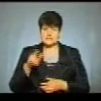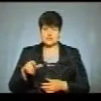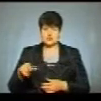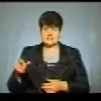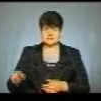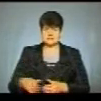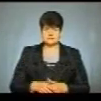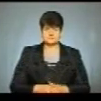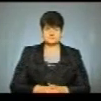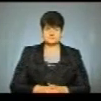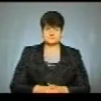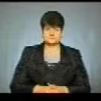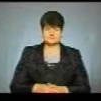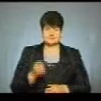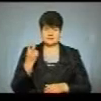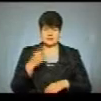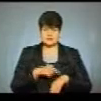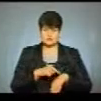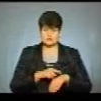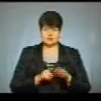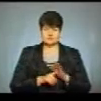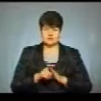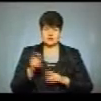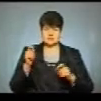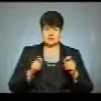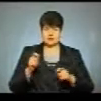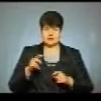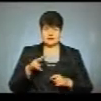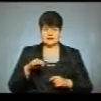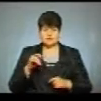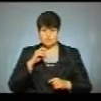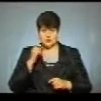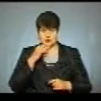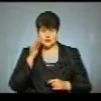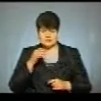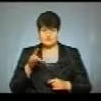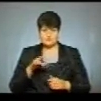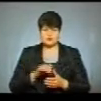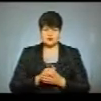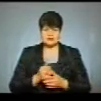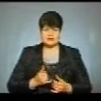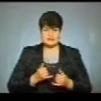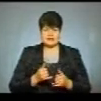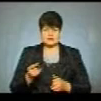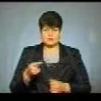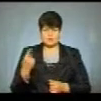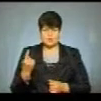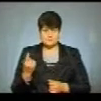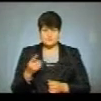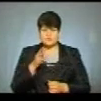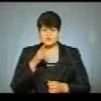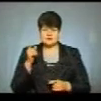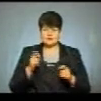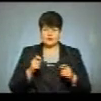далі. 12-та година розпочинається форум «Литва-Україна. Досвід Європейського Союзу» для Тернопільської області. Під час